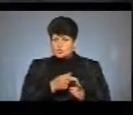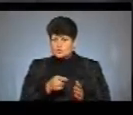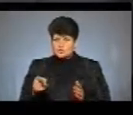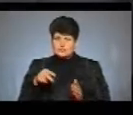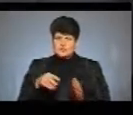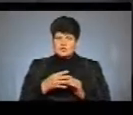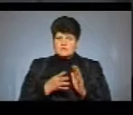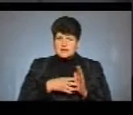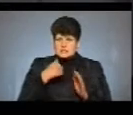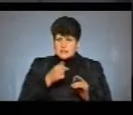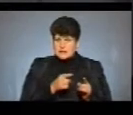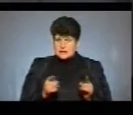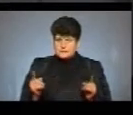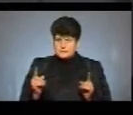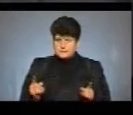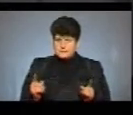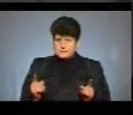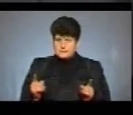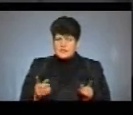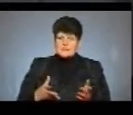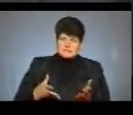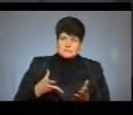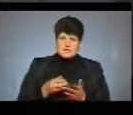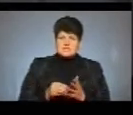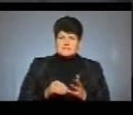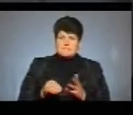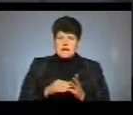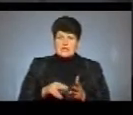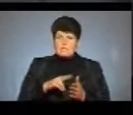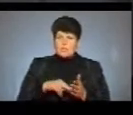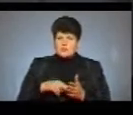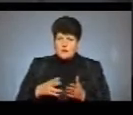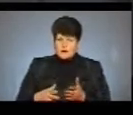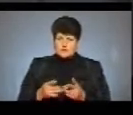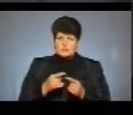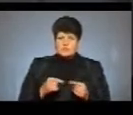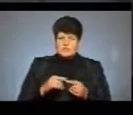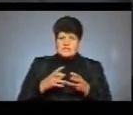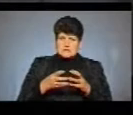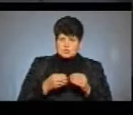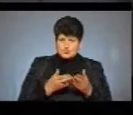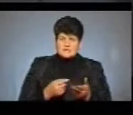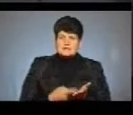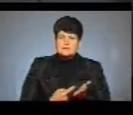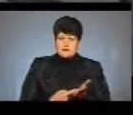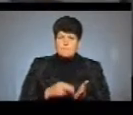2019 рік, це останні роки, сплачувався земельний податок в відповідних сумах. Це